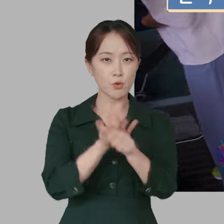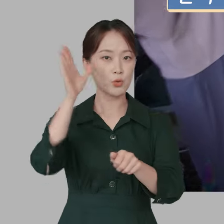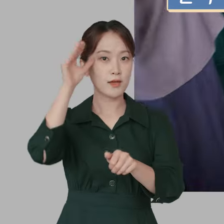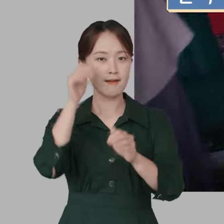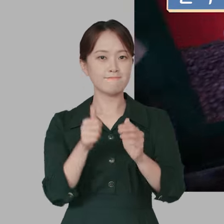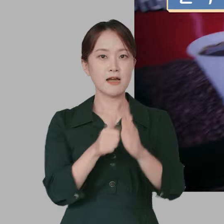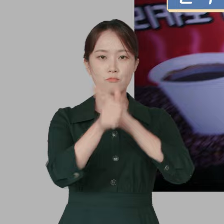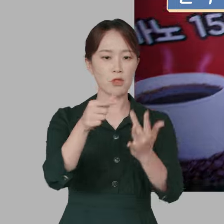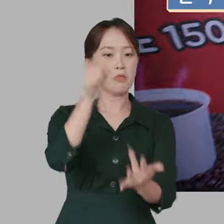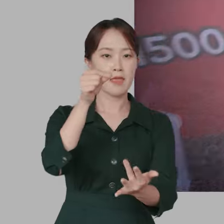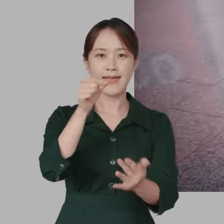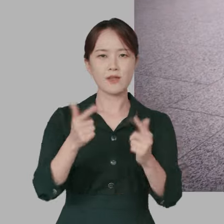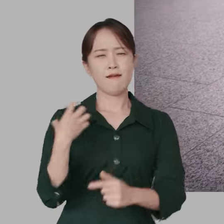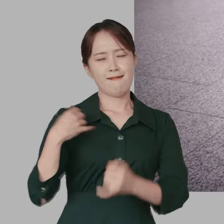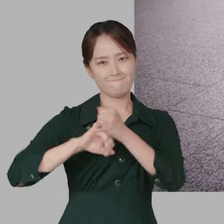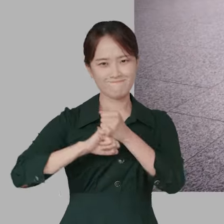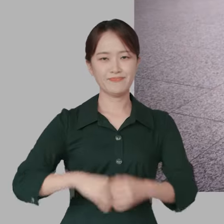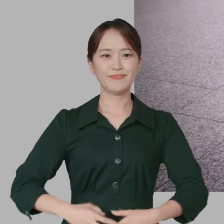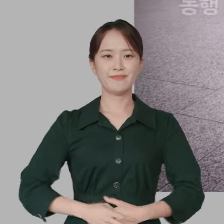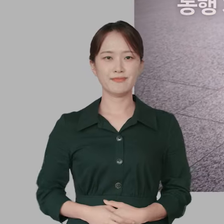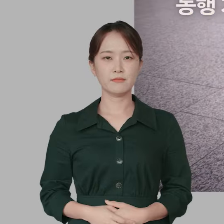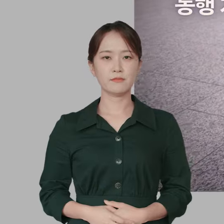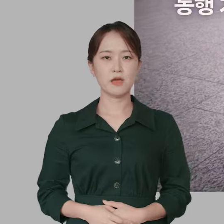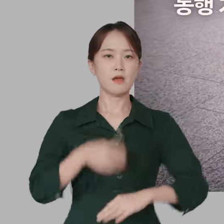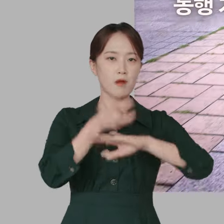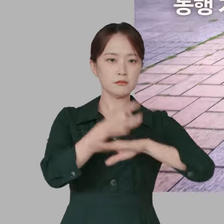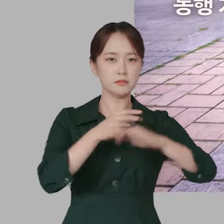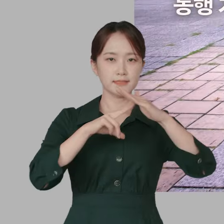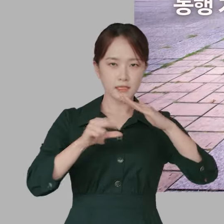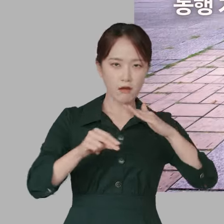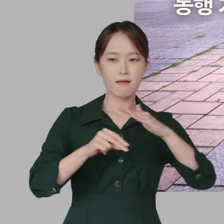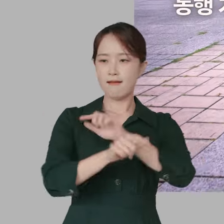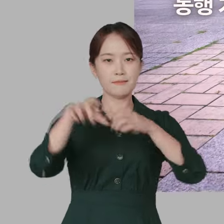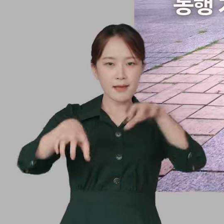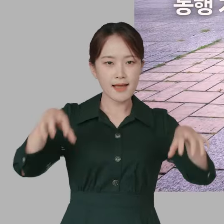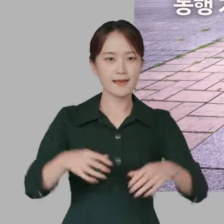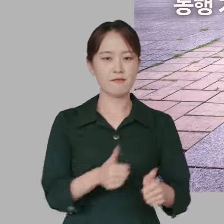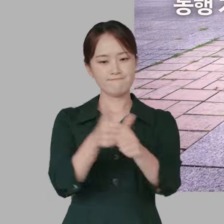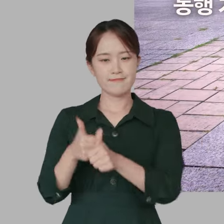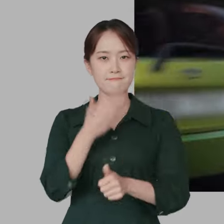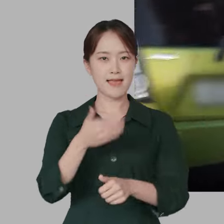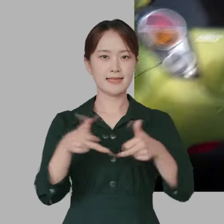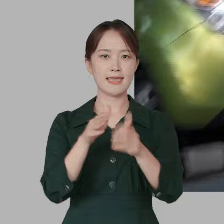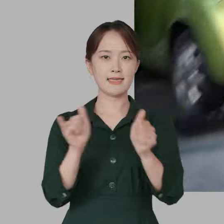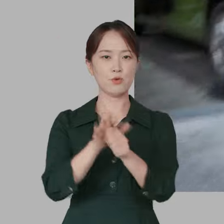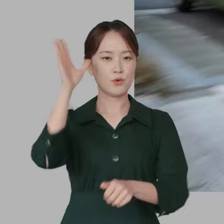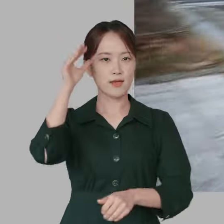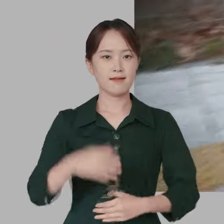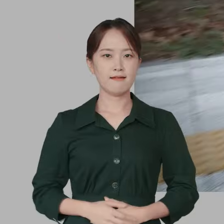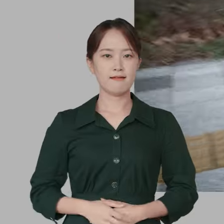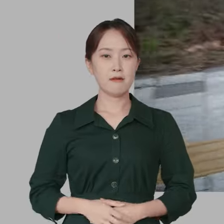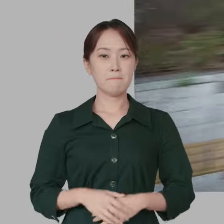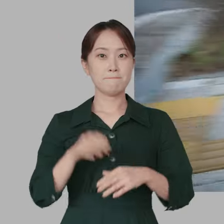선택이 아닌 의무입니다 대중교통, 대중시설 모두 동행 가능한 장애인 보조견 이들을